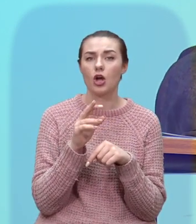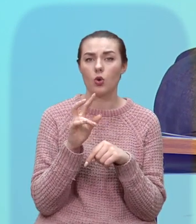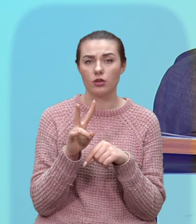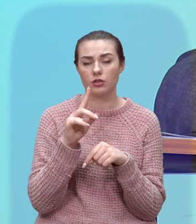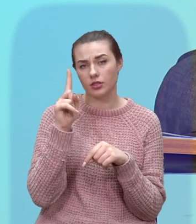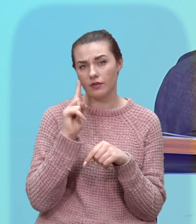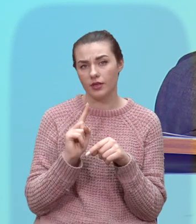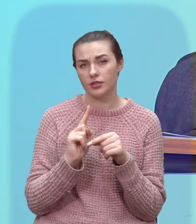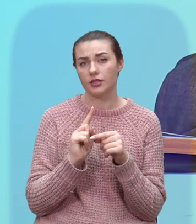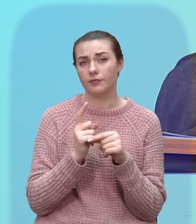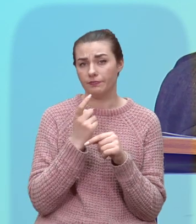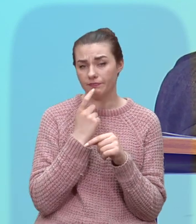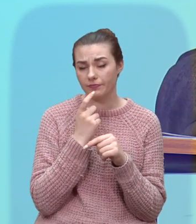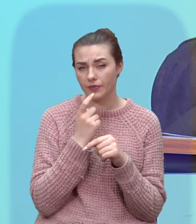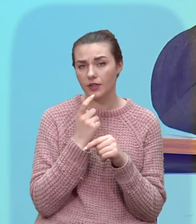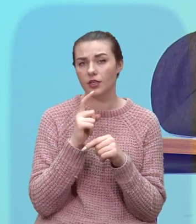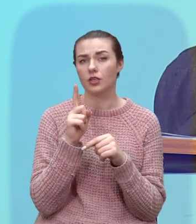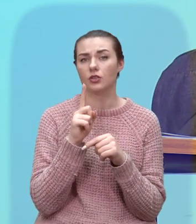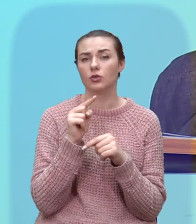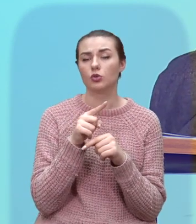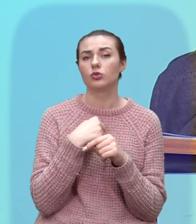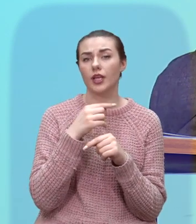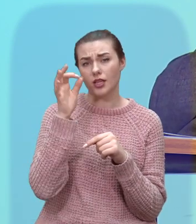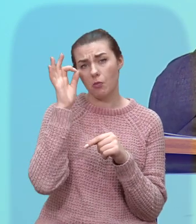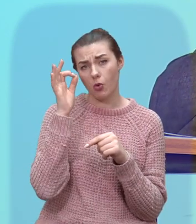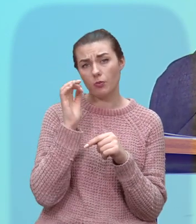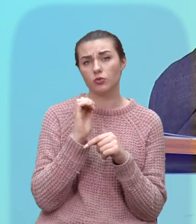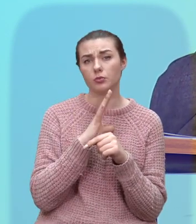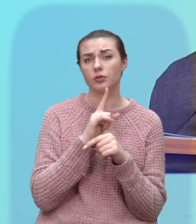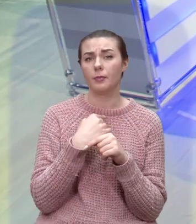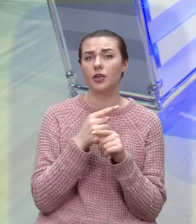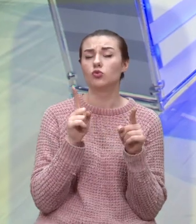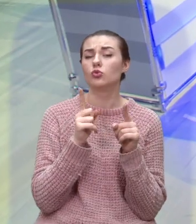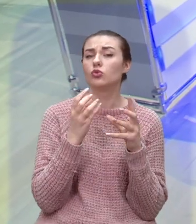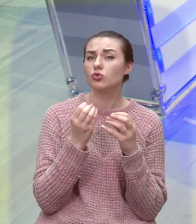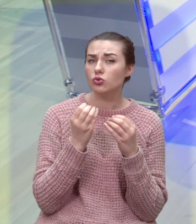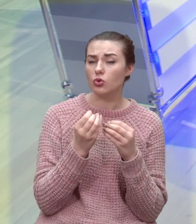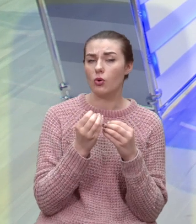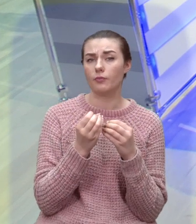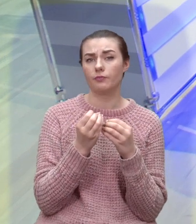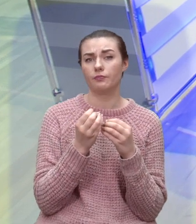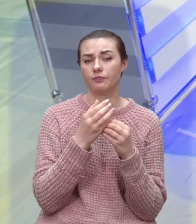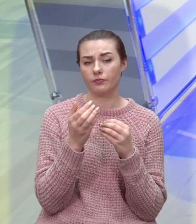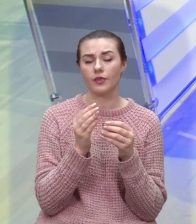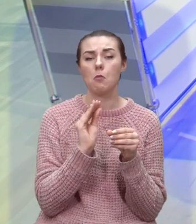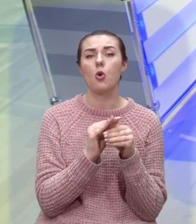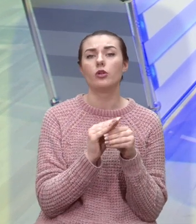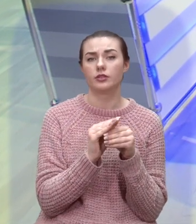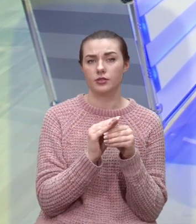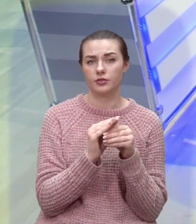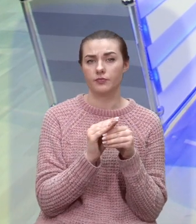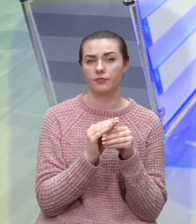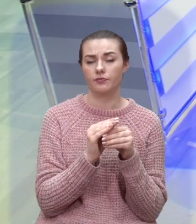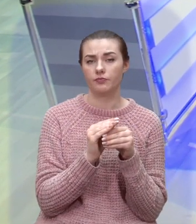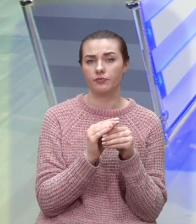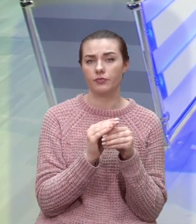в еврейском языке то что ну я напомню да может быть мы что-то еще вы что-то скажете по этому